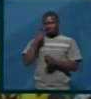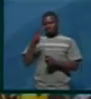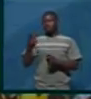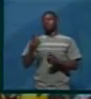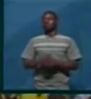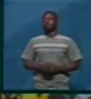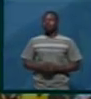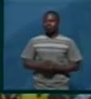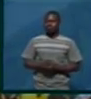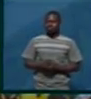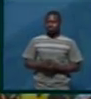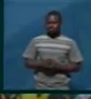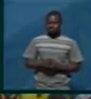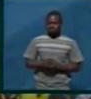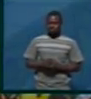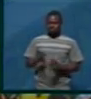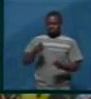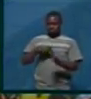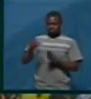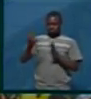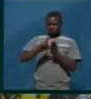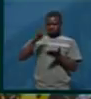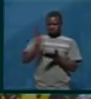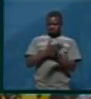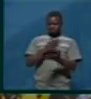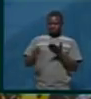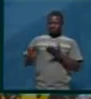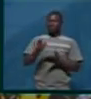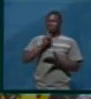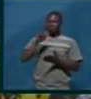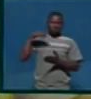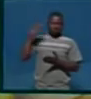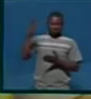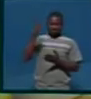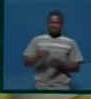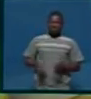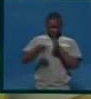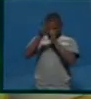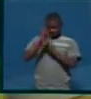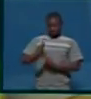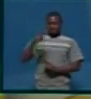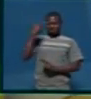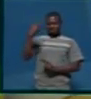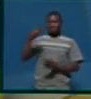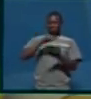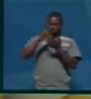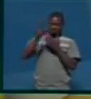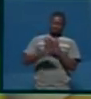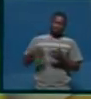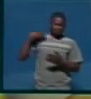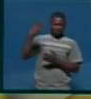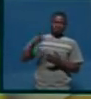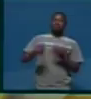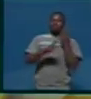Les professionnels de la filière musique seront à l'honneur le 3 mars prochain à Kudougou à la faveur de la 5e édition des FAMA,